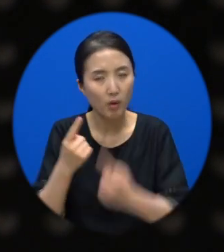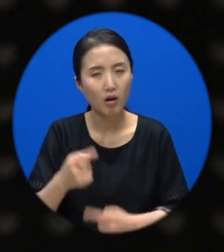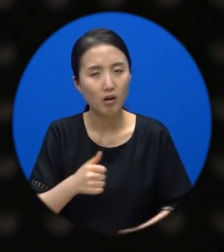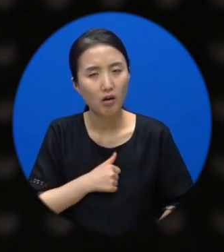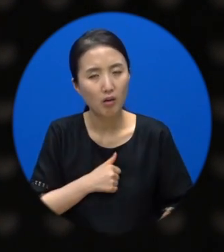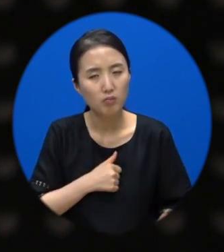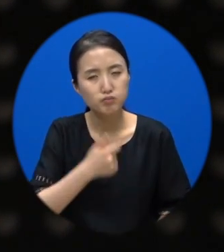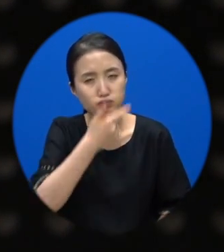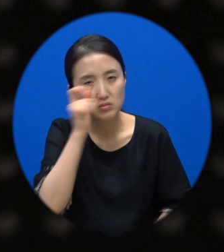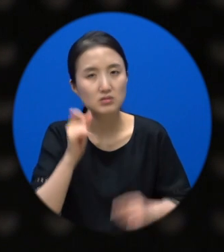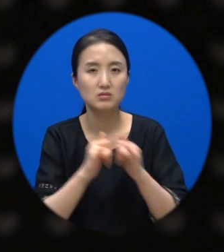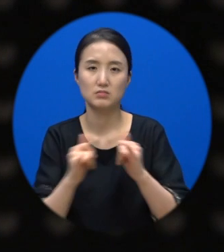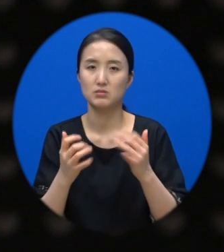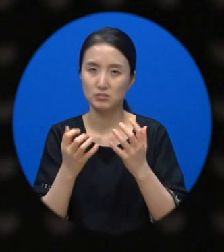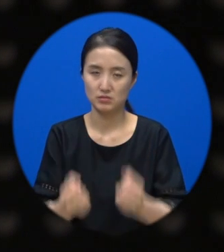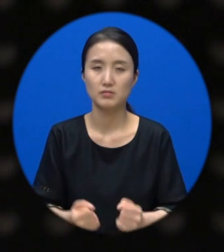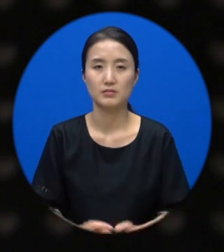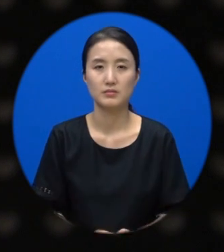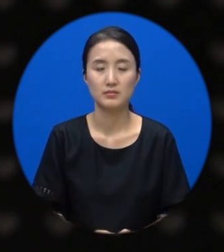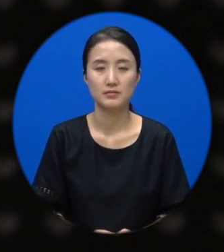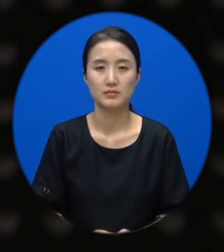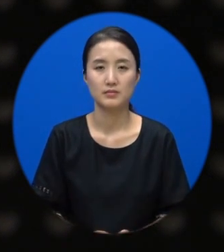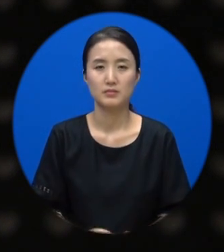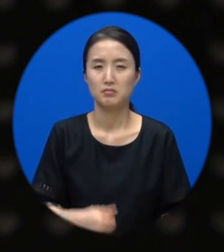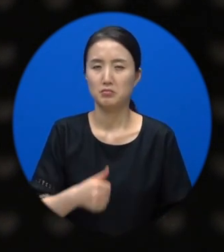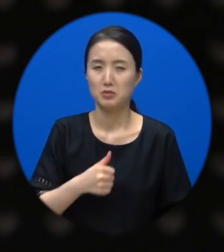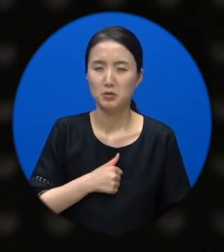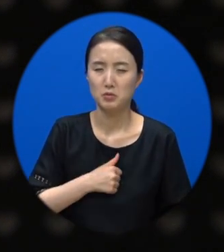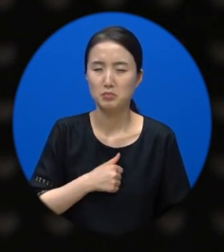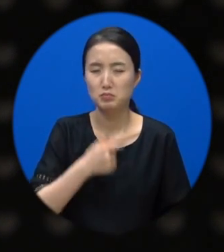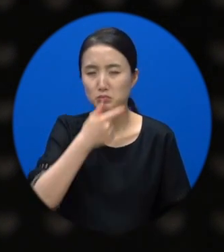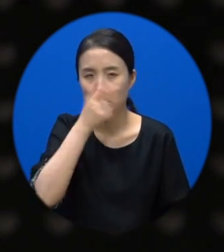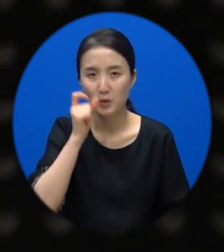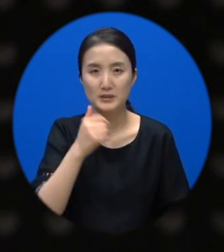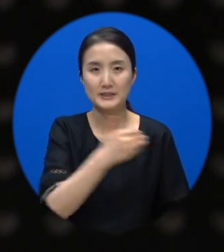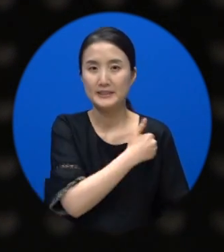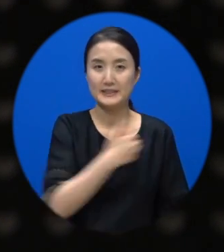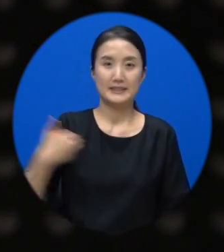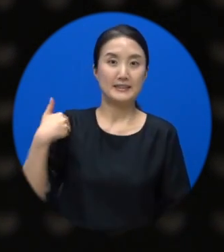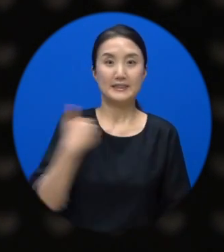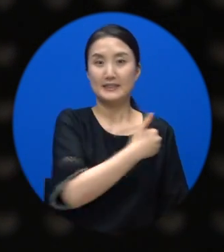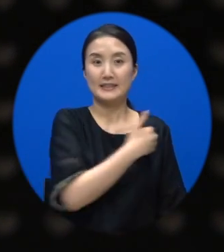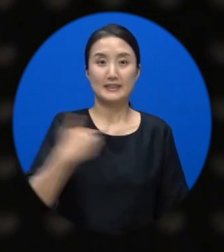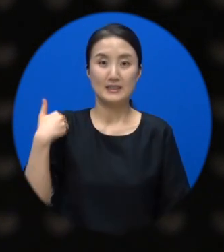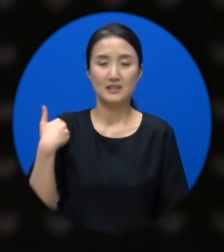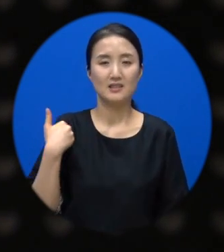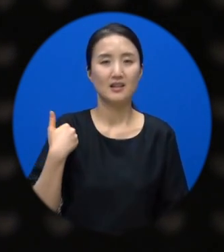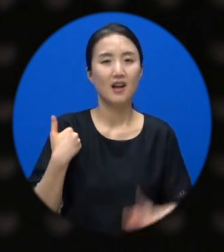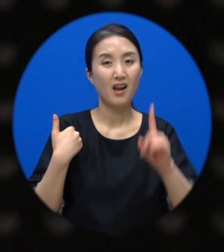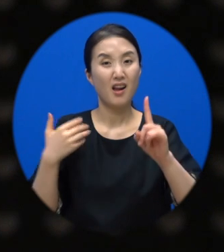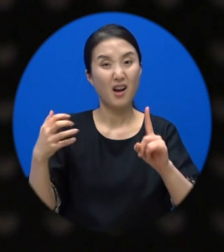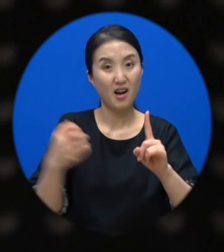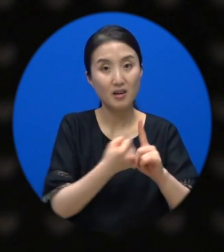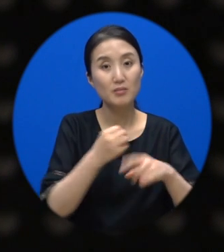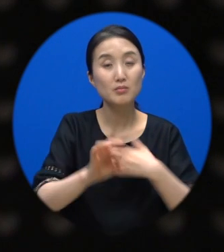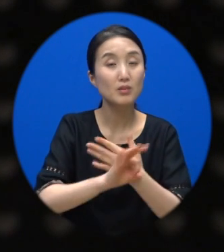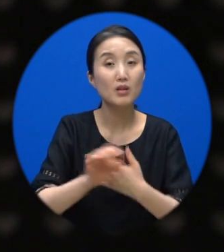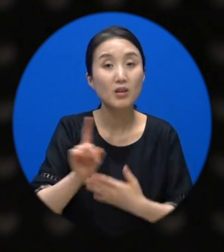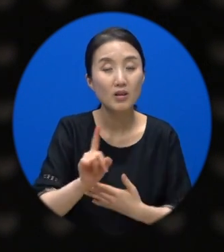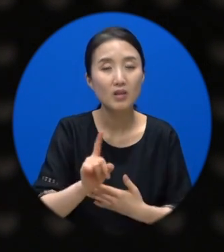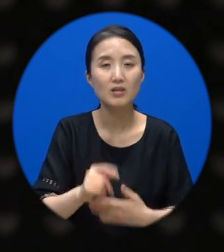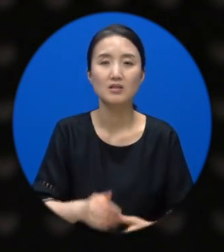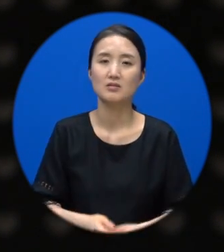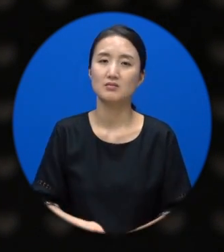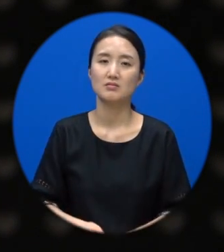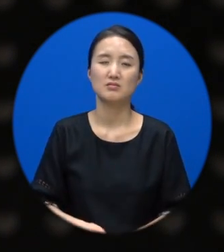사람들이 굉장히 많습니다. 그래서 자존감은 형편없는데 자신감만 있는 사람들이 때로 다른